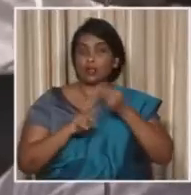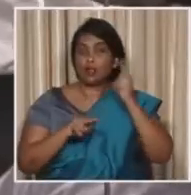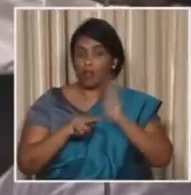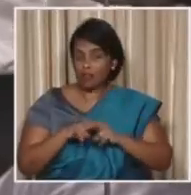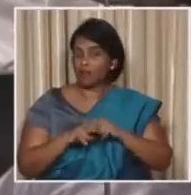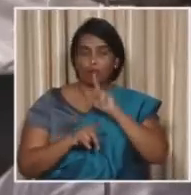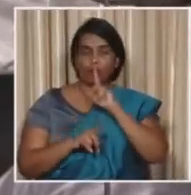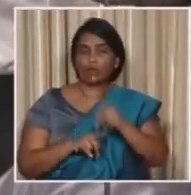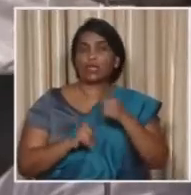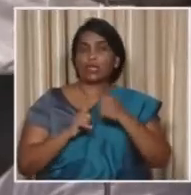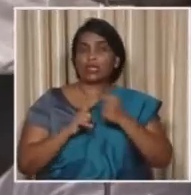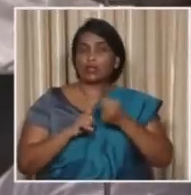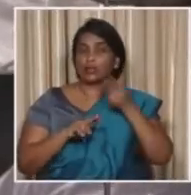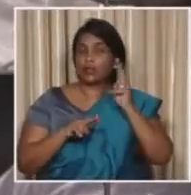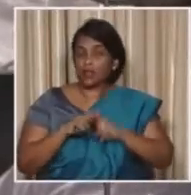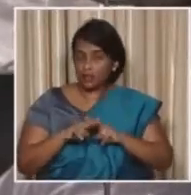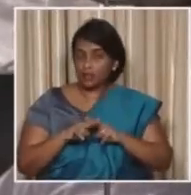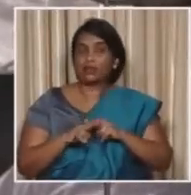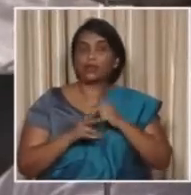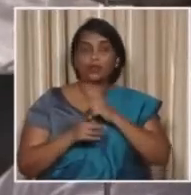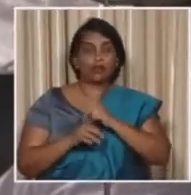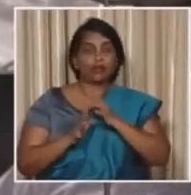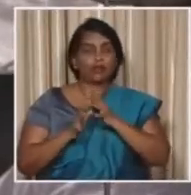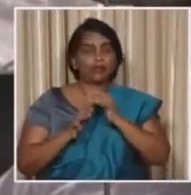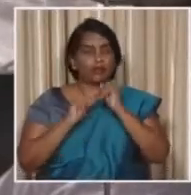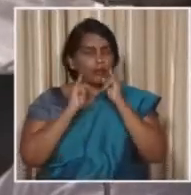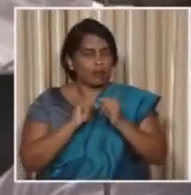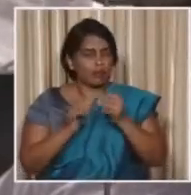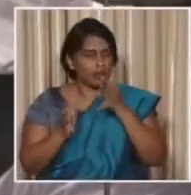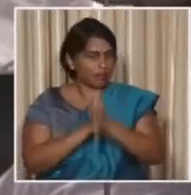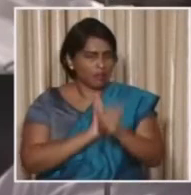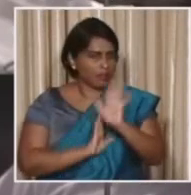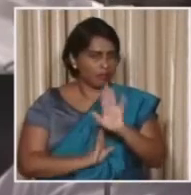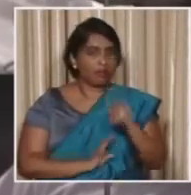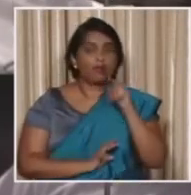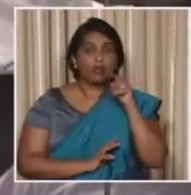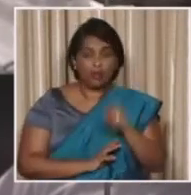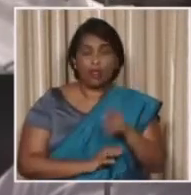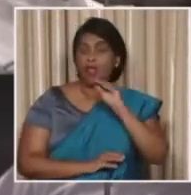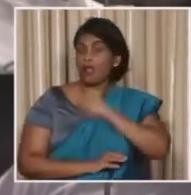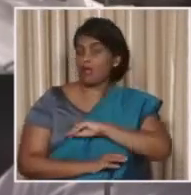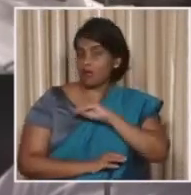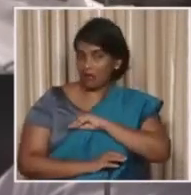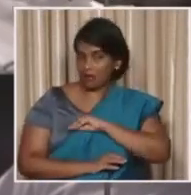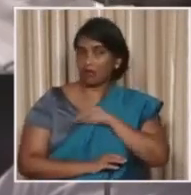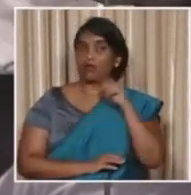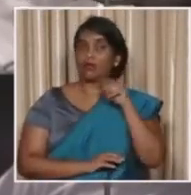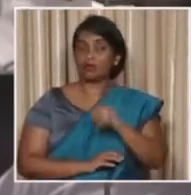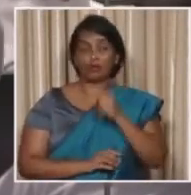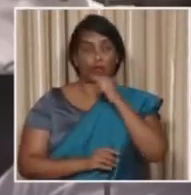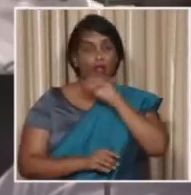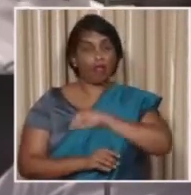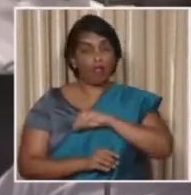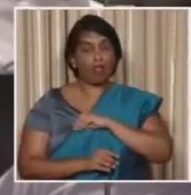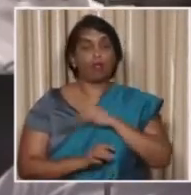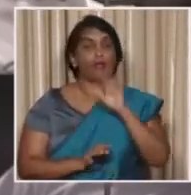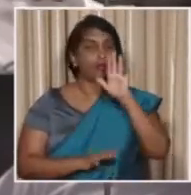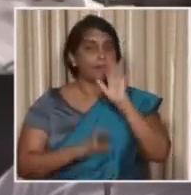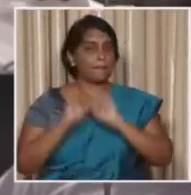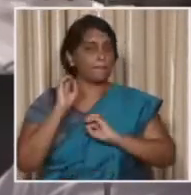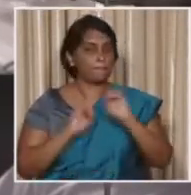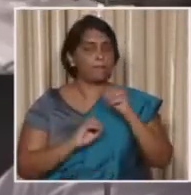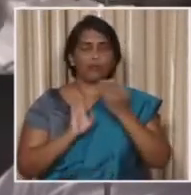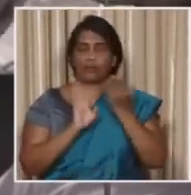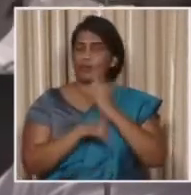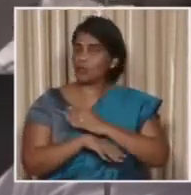ගන්න, සේවක අර්ථසාධ කරමුදලේ වරදවා ගන්න එපා. ඒකේ ආදායම එකන ඒක උපයන ප්‍රතිලාභ සීරණමය කියලා